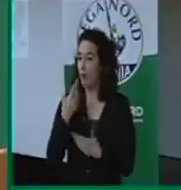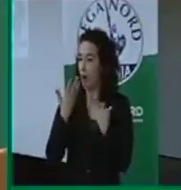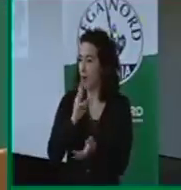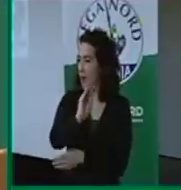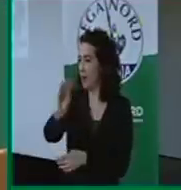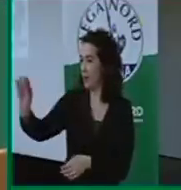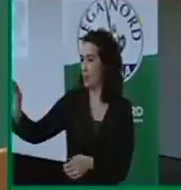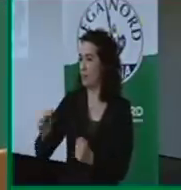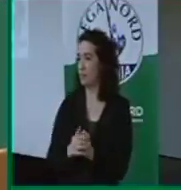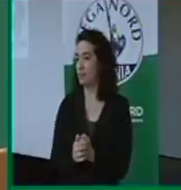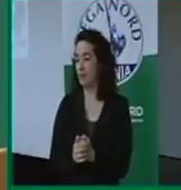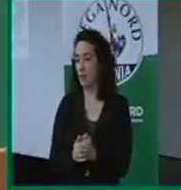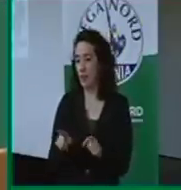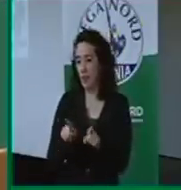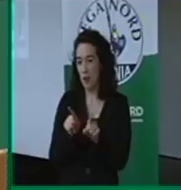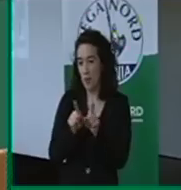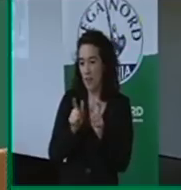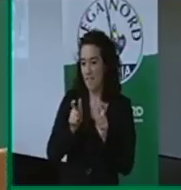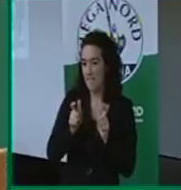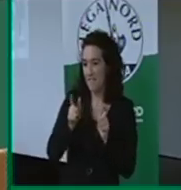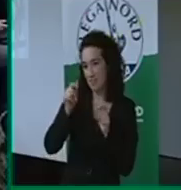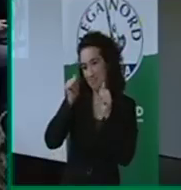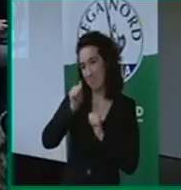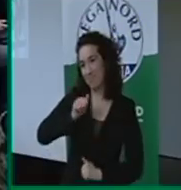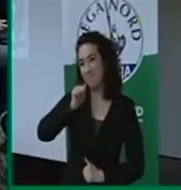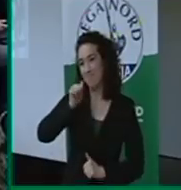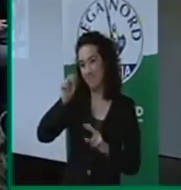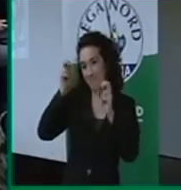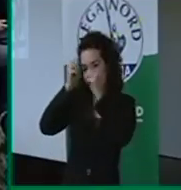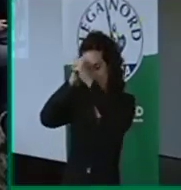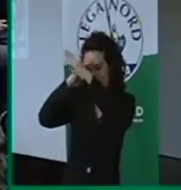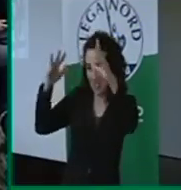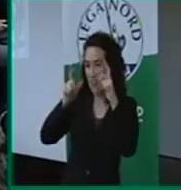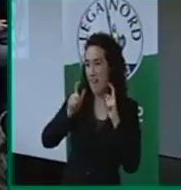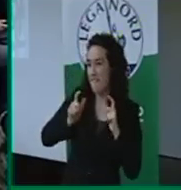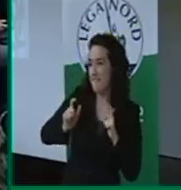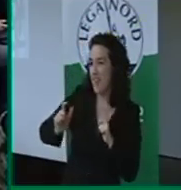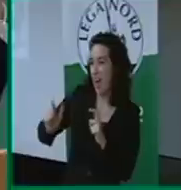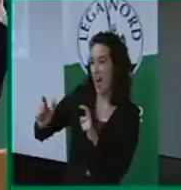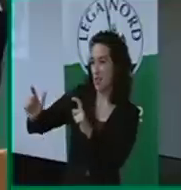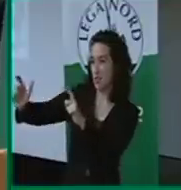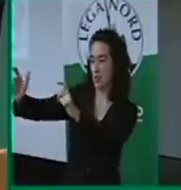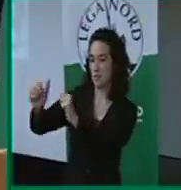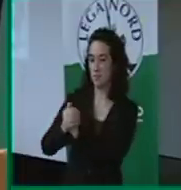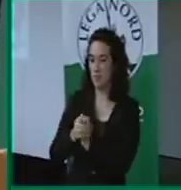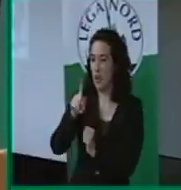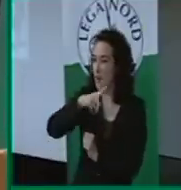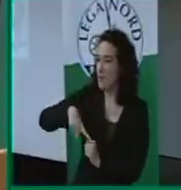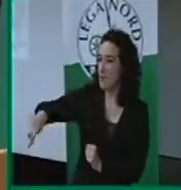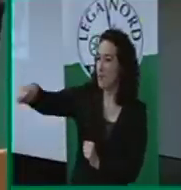adesso è di fare un piccolo viaggio con me liberando la mente e